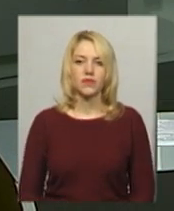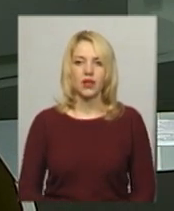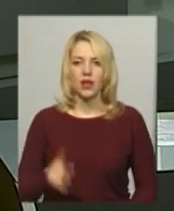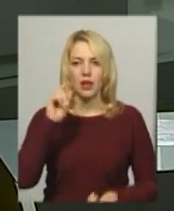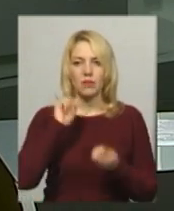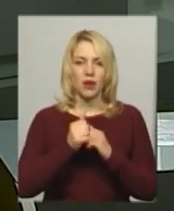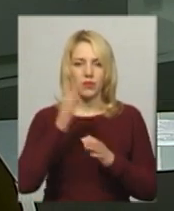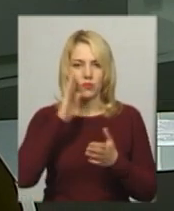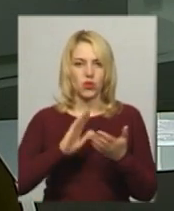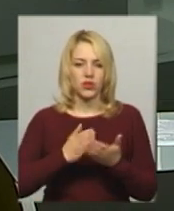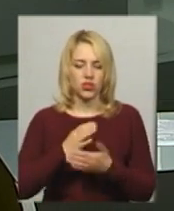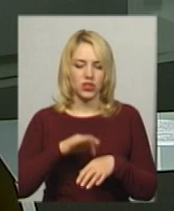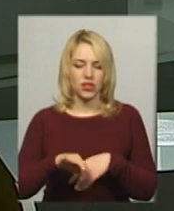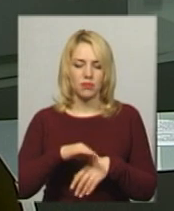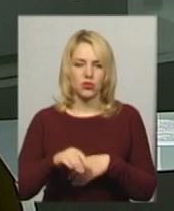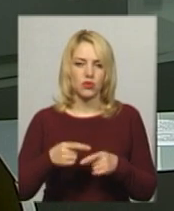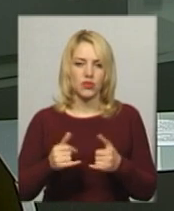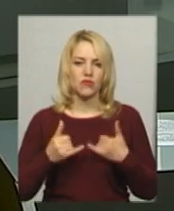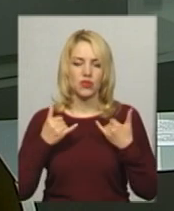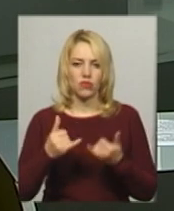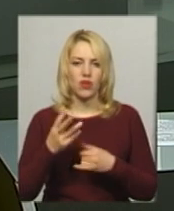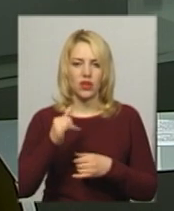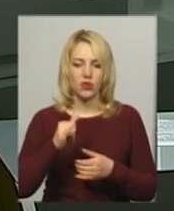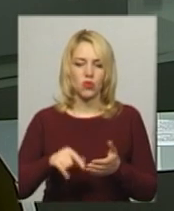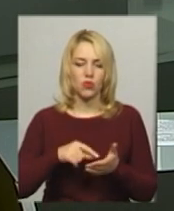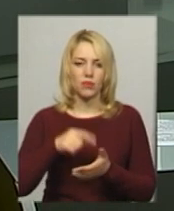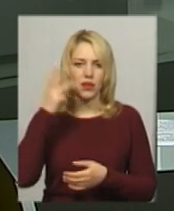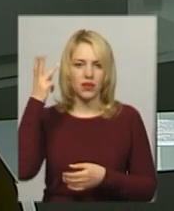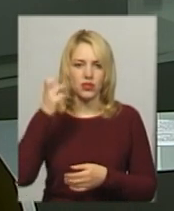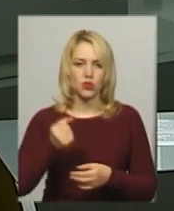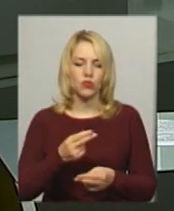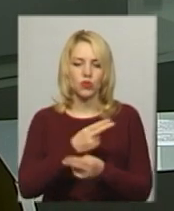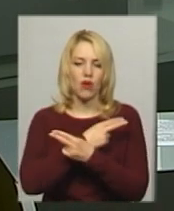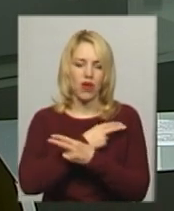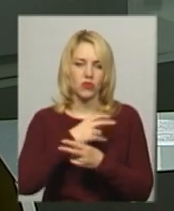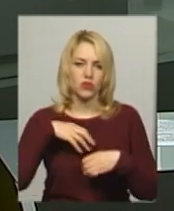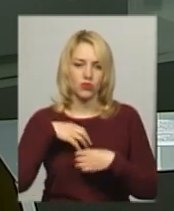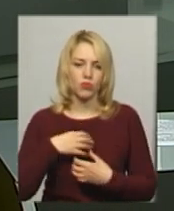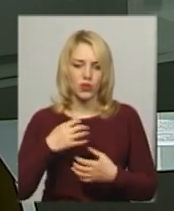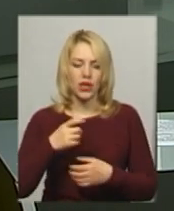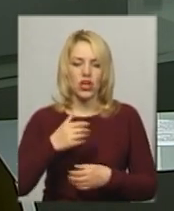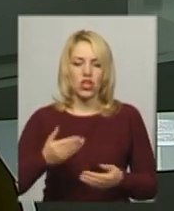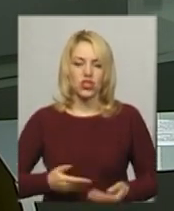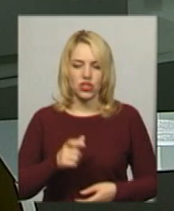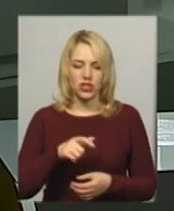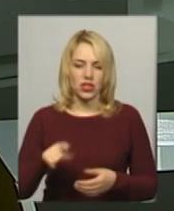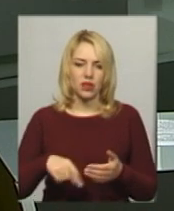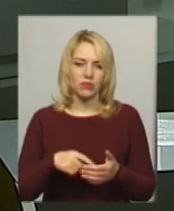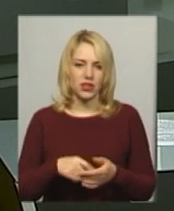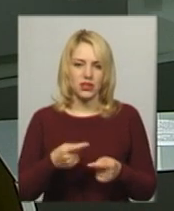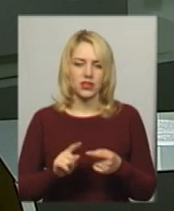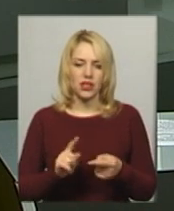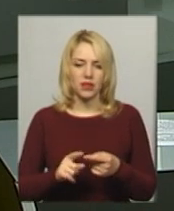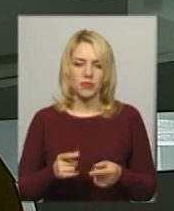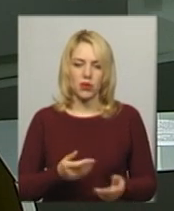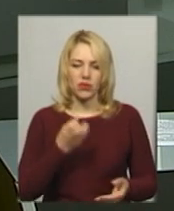Пам'ять політичних репресованих вшанували сьогодні у Хмельницькому. До ангела скорботи жителі міста, представники духовенства, міської та обласної